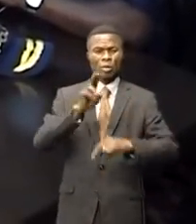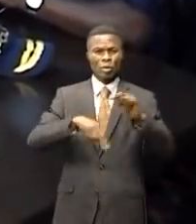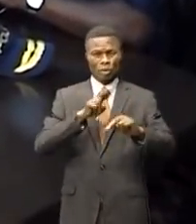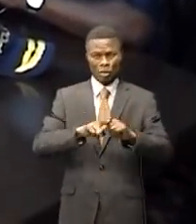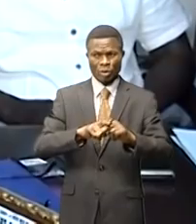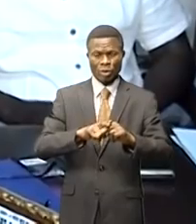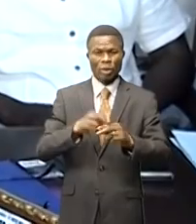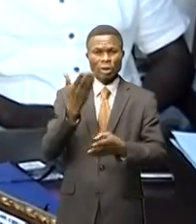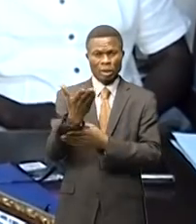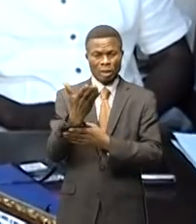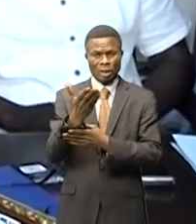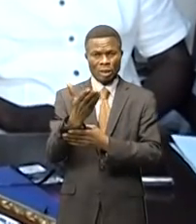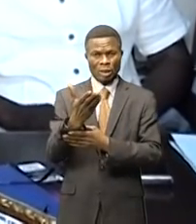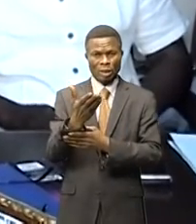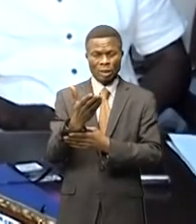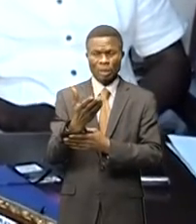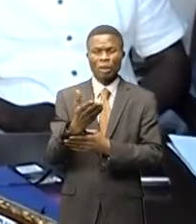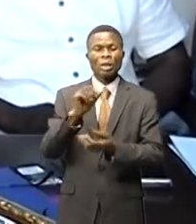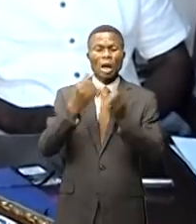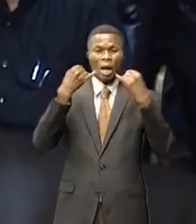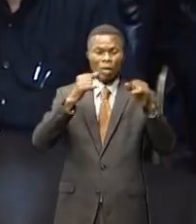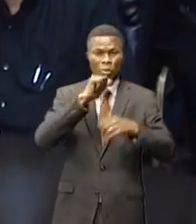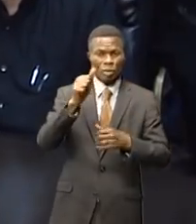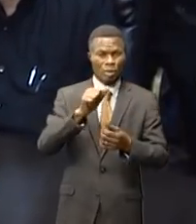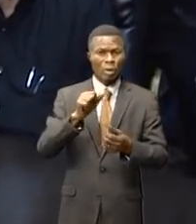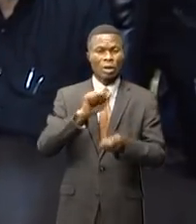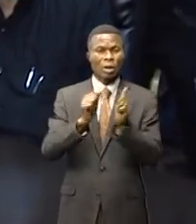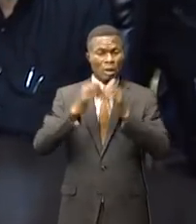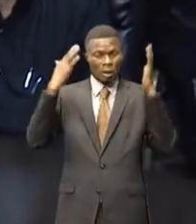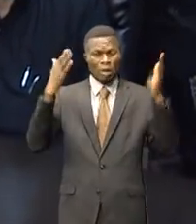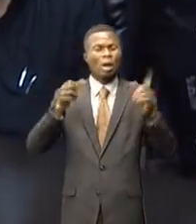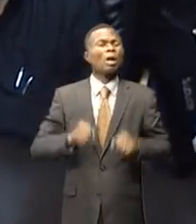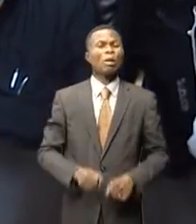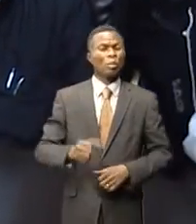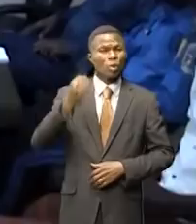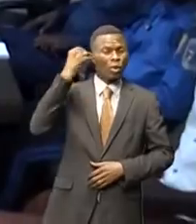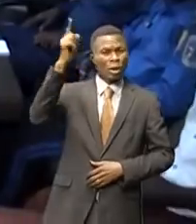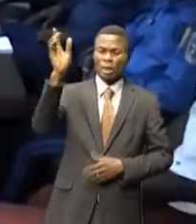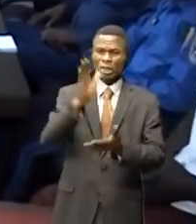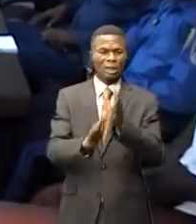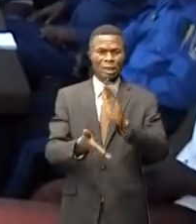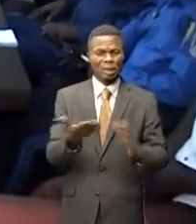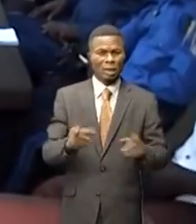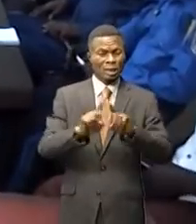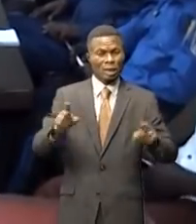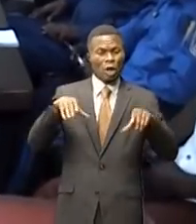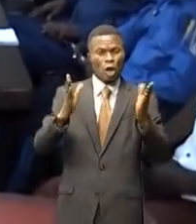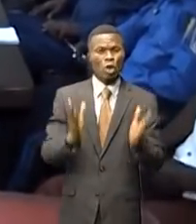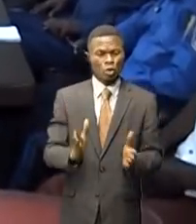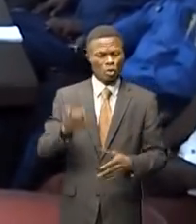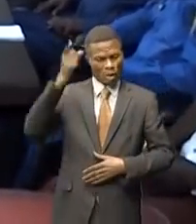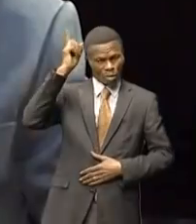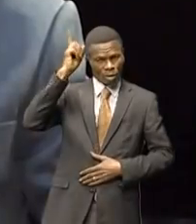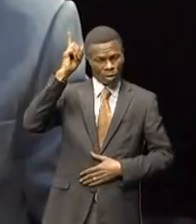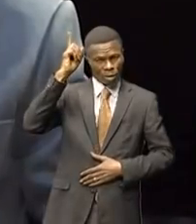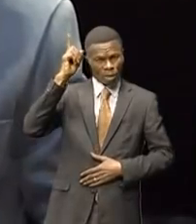fox aurait pris le pas sur l'info il n'y a pas eu d'autres meurtres en inde en dehors de celui du congolais joël a